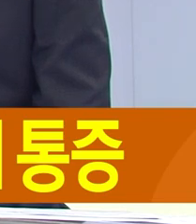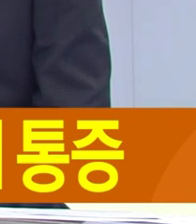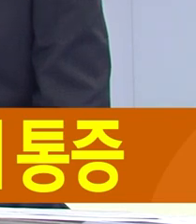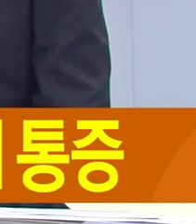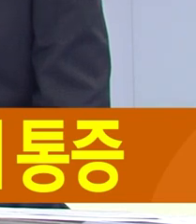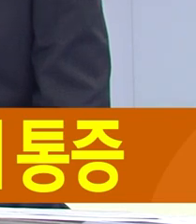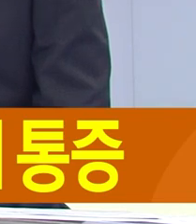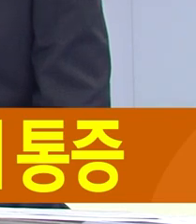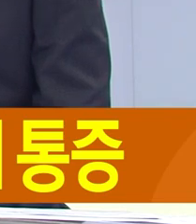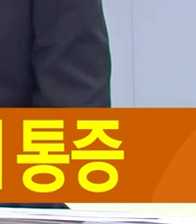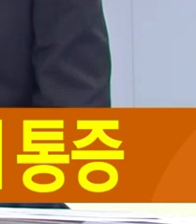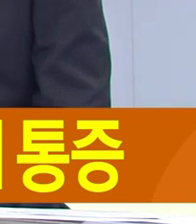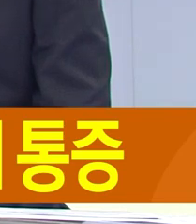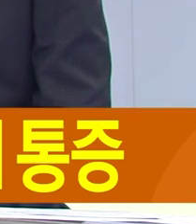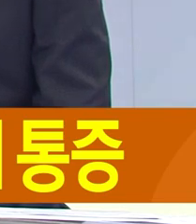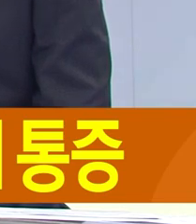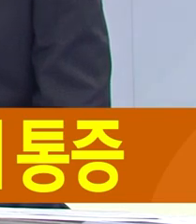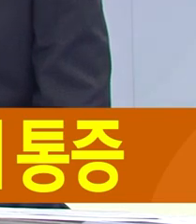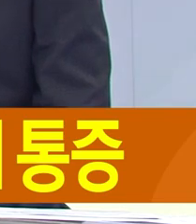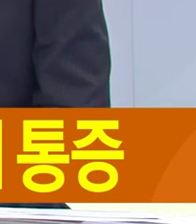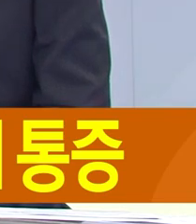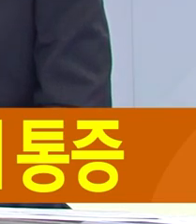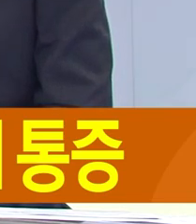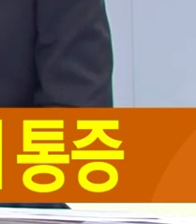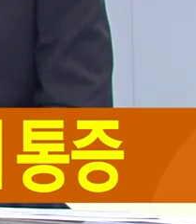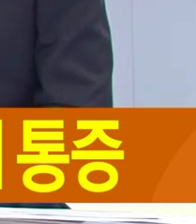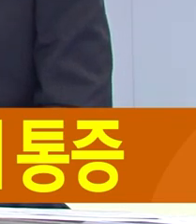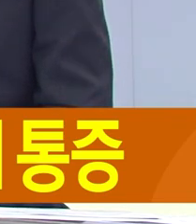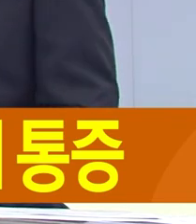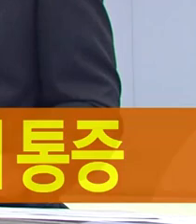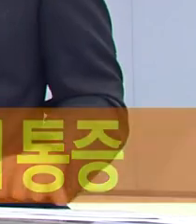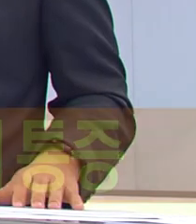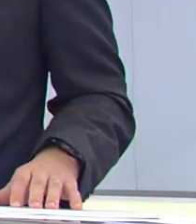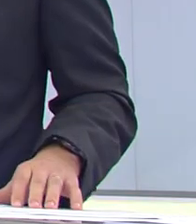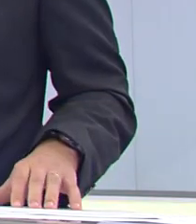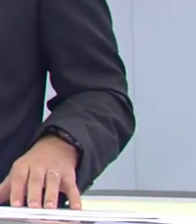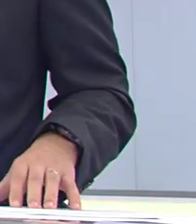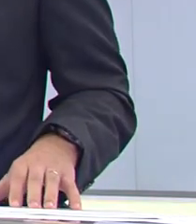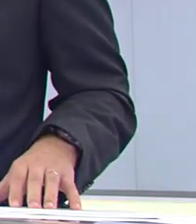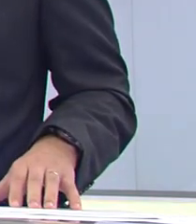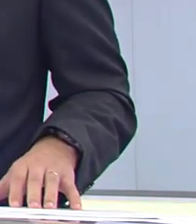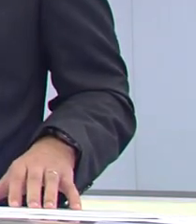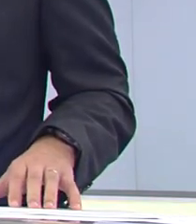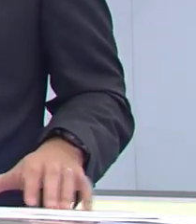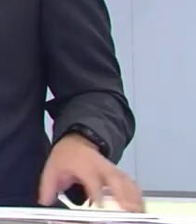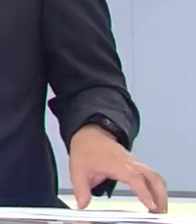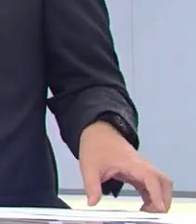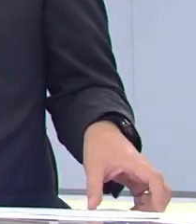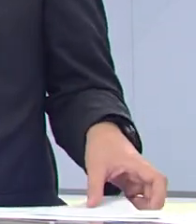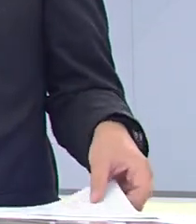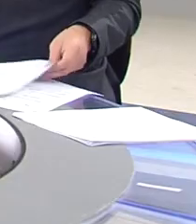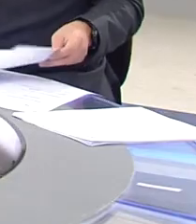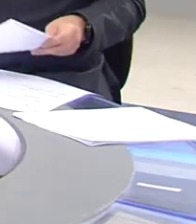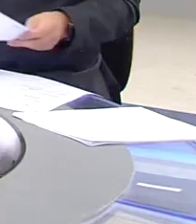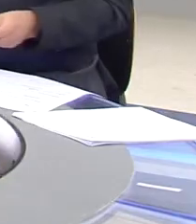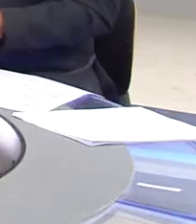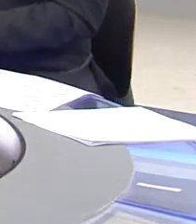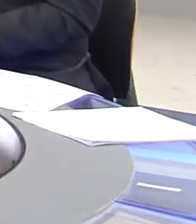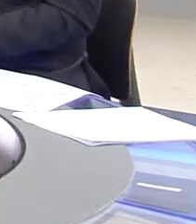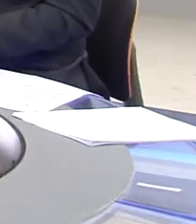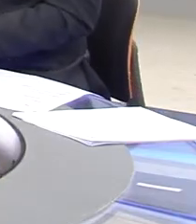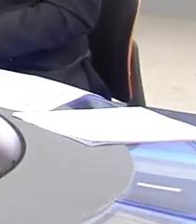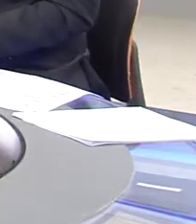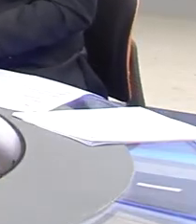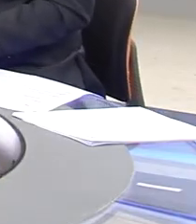심지어 허리까지 아픈 이유가 다 있었습니다. 건강톡톡 박광식 의학 전문기자와 함께하겠습니다. 스마트폰